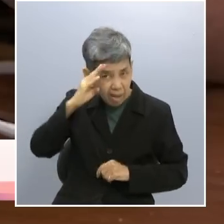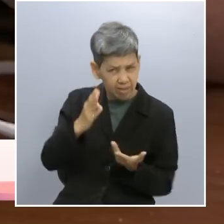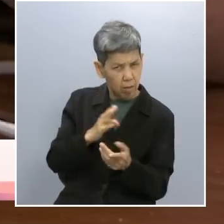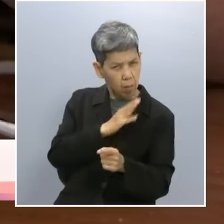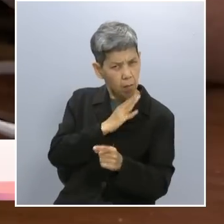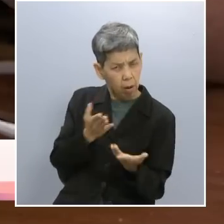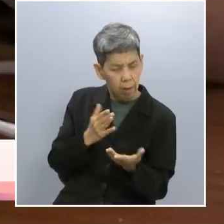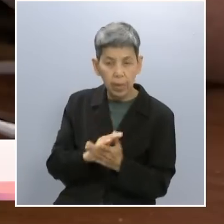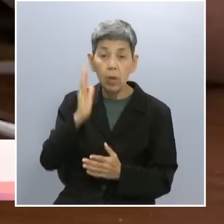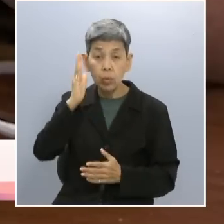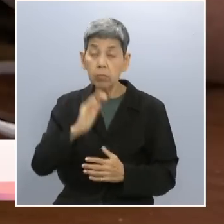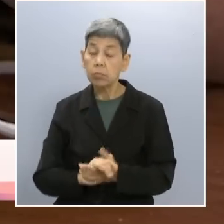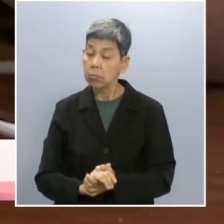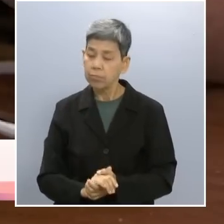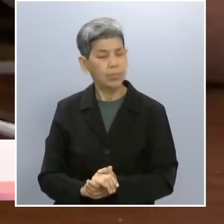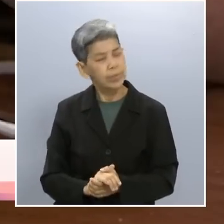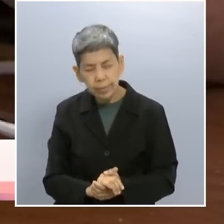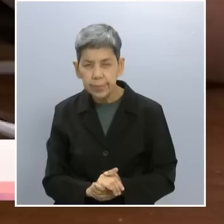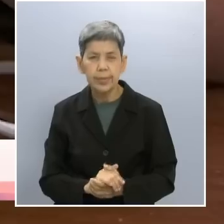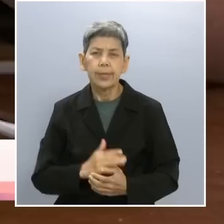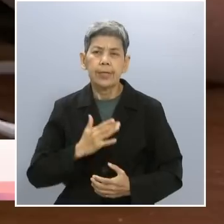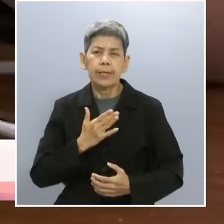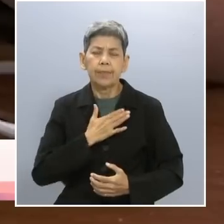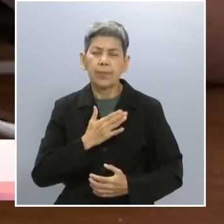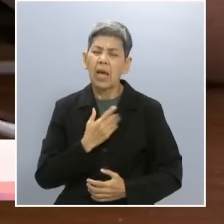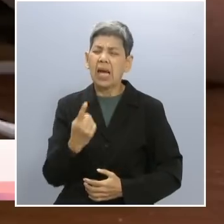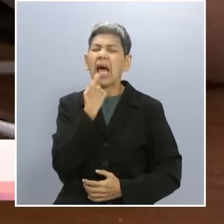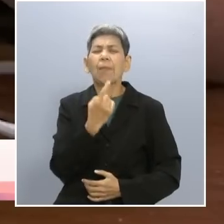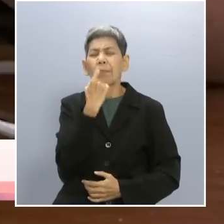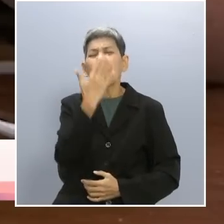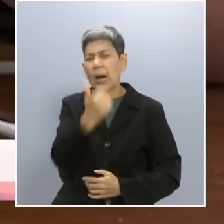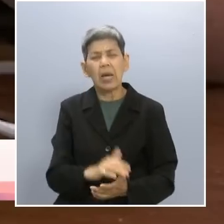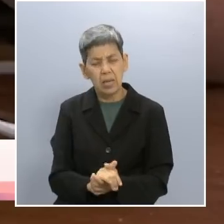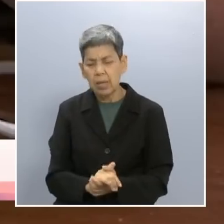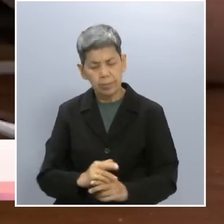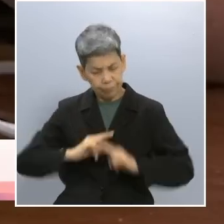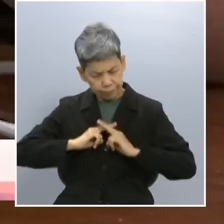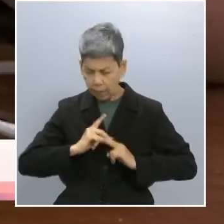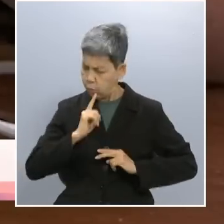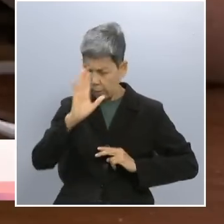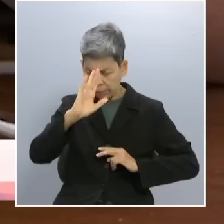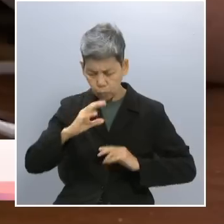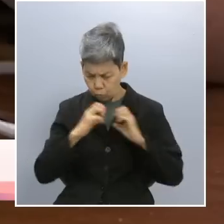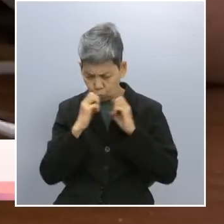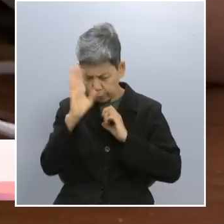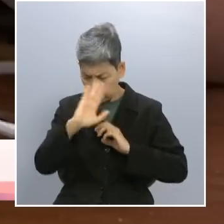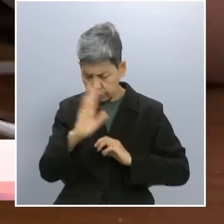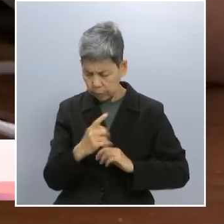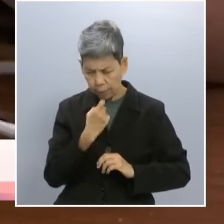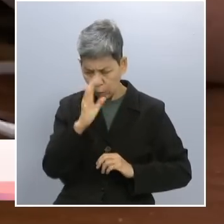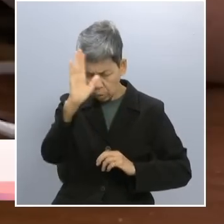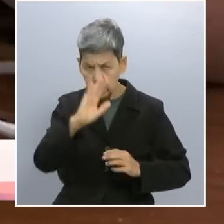ปรากฏว่าแหมแล้วถามอะไรนักหนามันเป็นเรื่องส่วนตัวอย่ายุ่งนักเลย